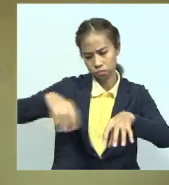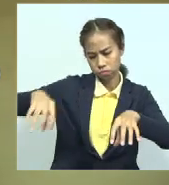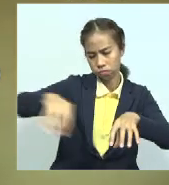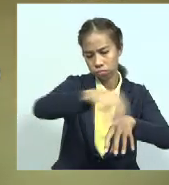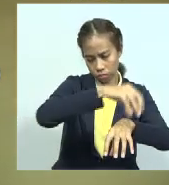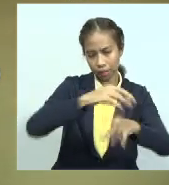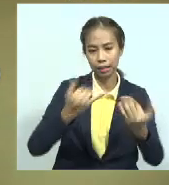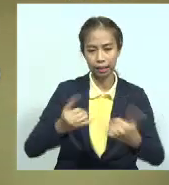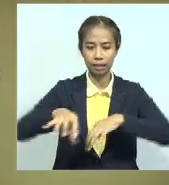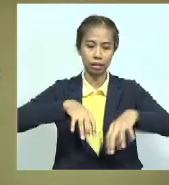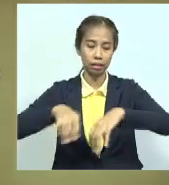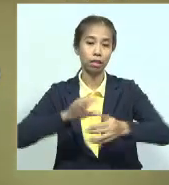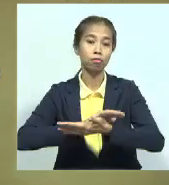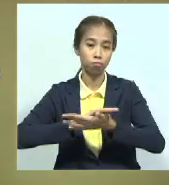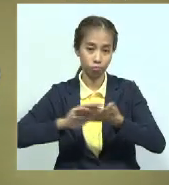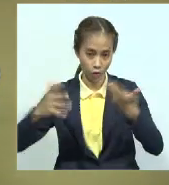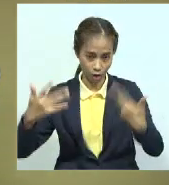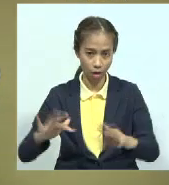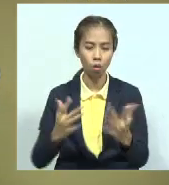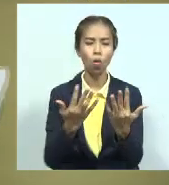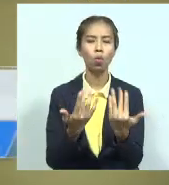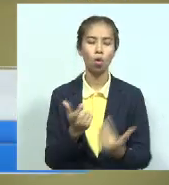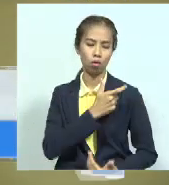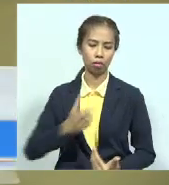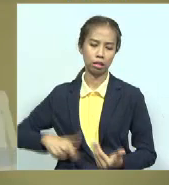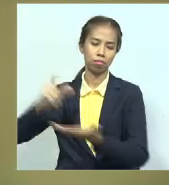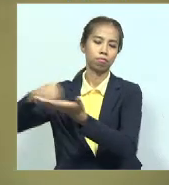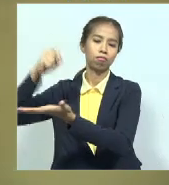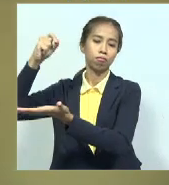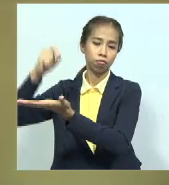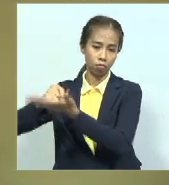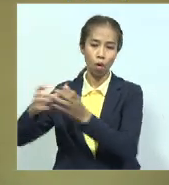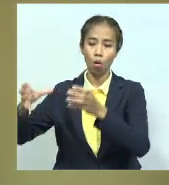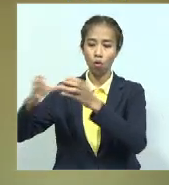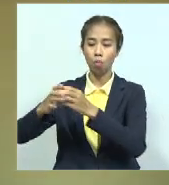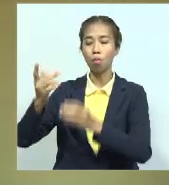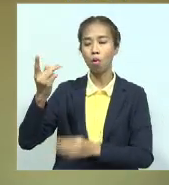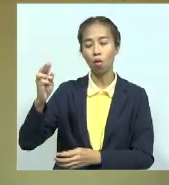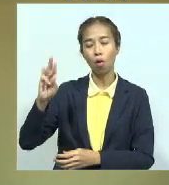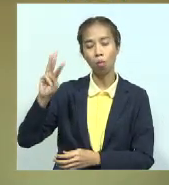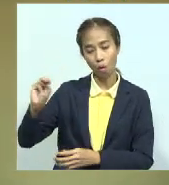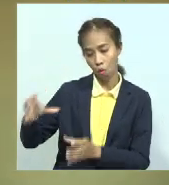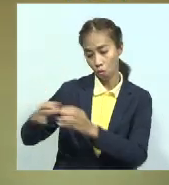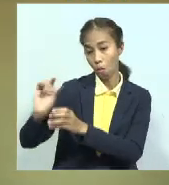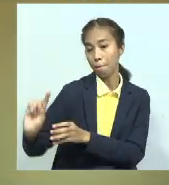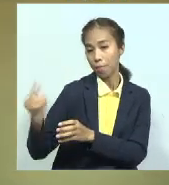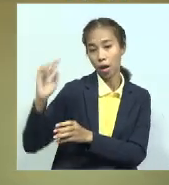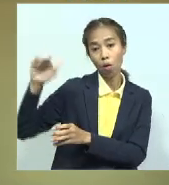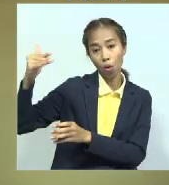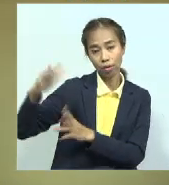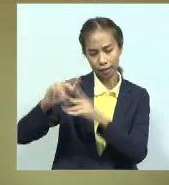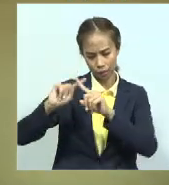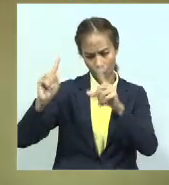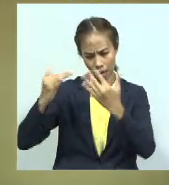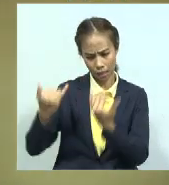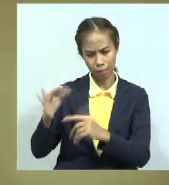เรียบร้อยแล้วรอให้มีการโปรดเกล้าท่านตรีชุดใหม่รอมีท่านตรีจะรับผิดชอบเรื่องนี้แต่ผมต้องเรียนอย่างนี้ว่าแม้ว่ายังไม่มีการแ